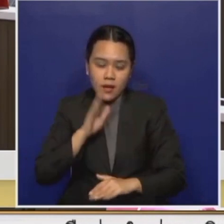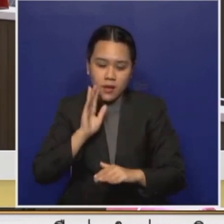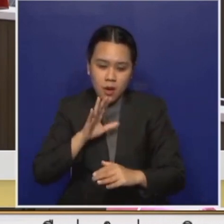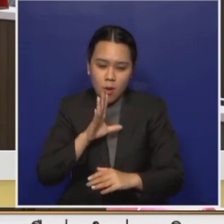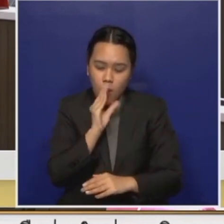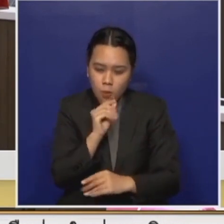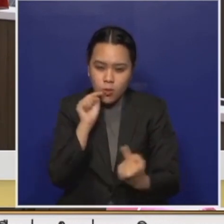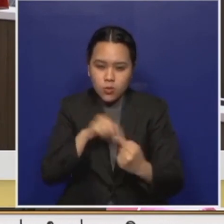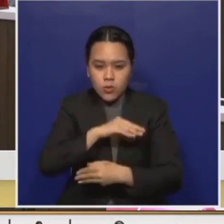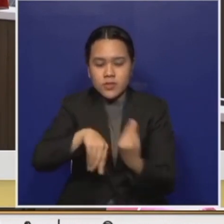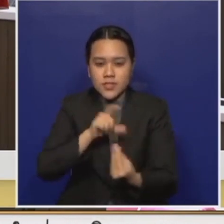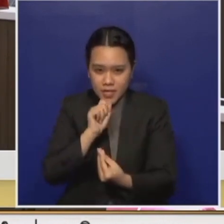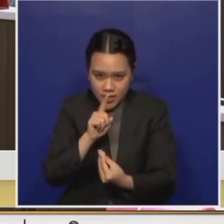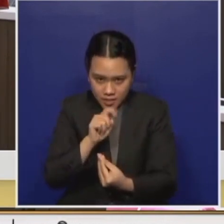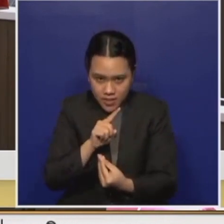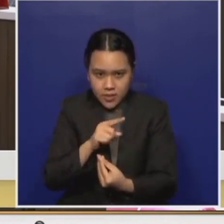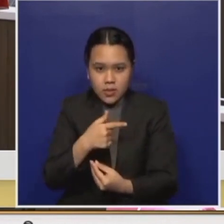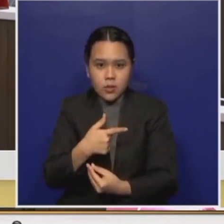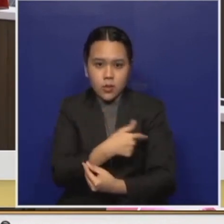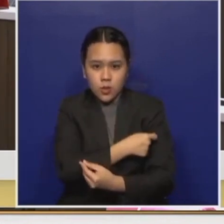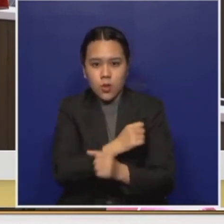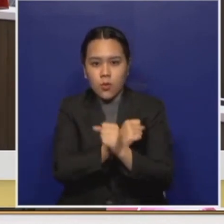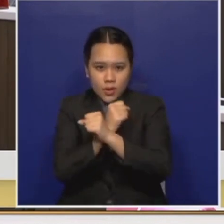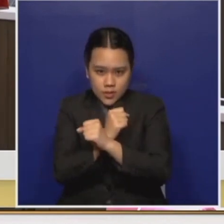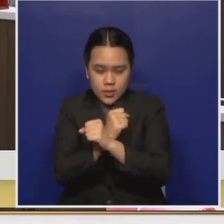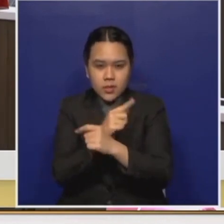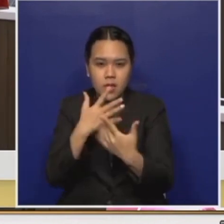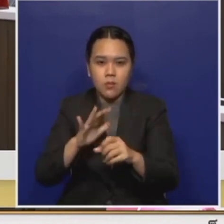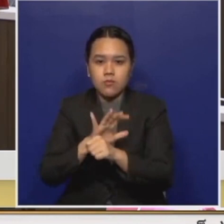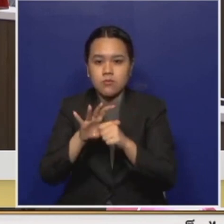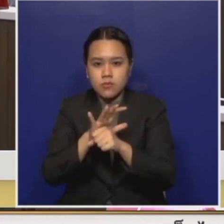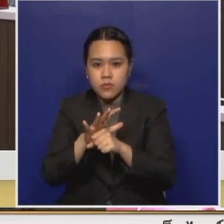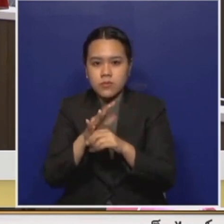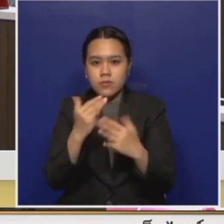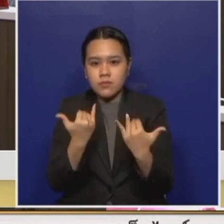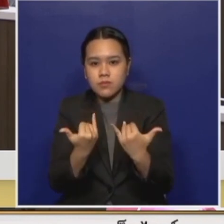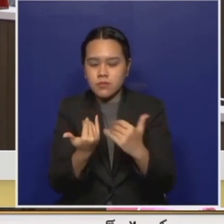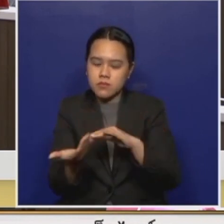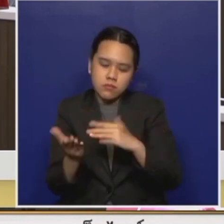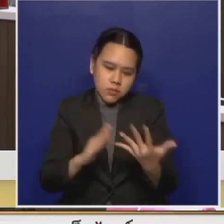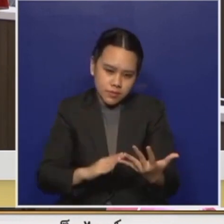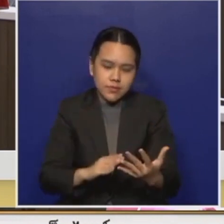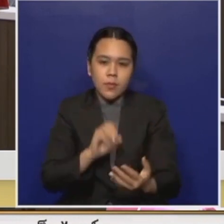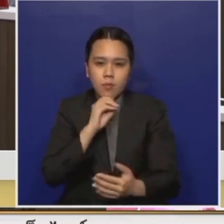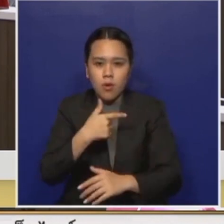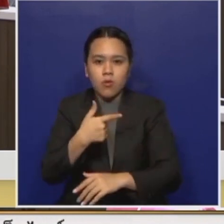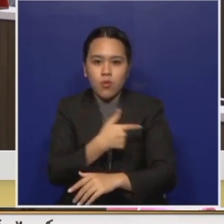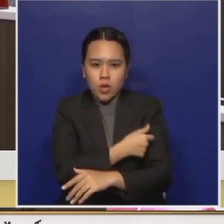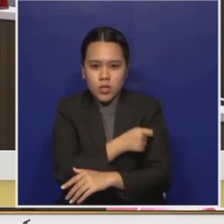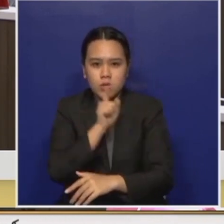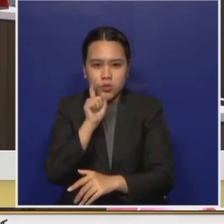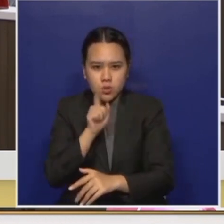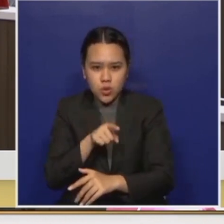องโควิและกเรื่องวัซีนเป็คามลมเหลียวครับเรื่องวัคซีนจำเป็นต้องพูดไปที่ท่าน